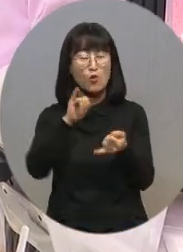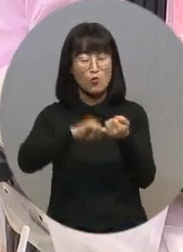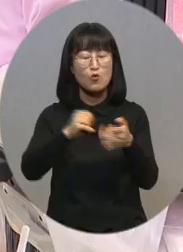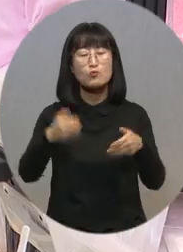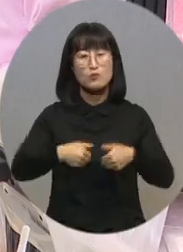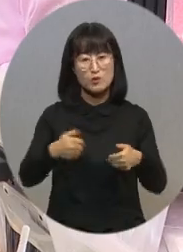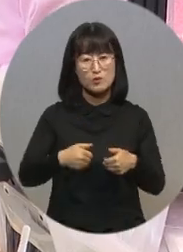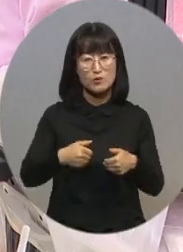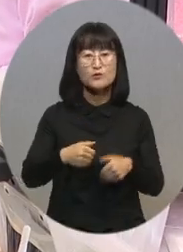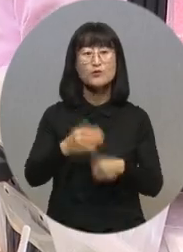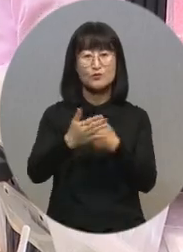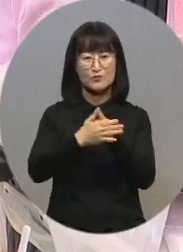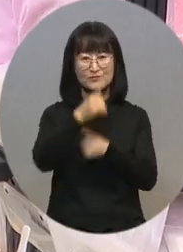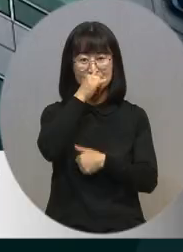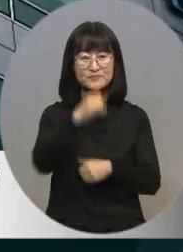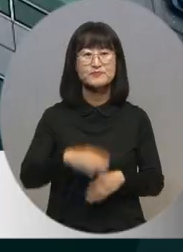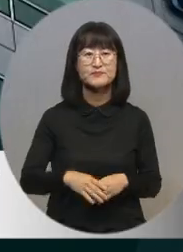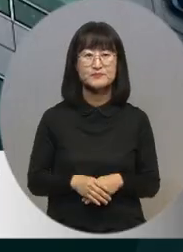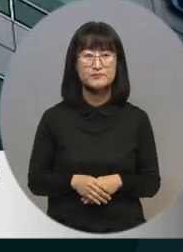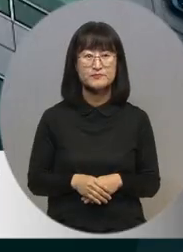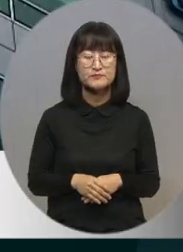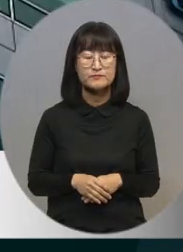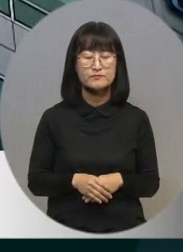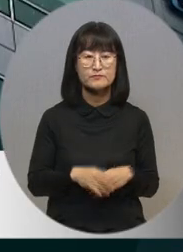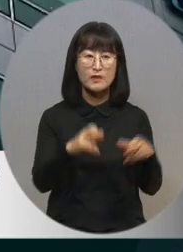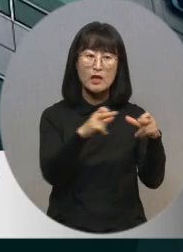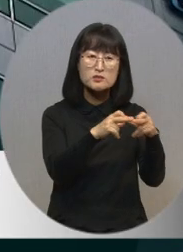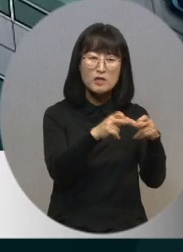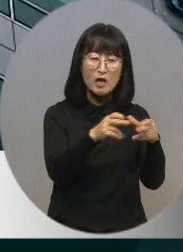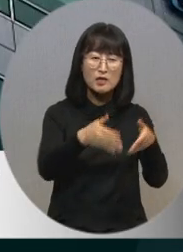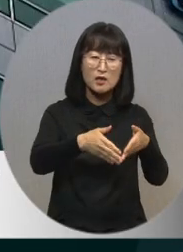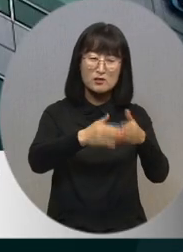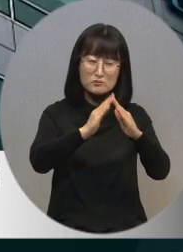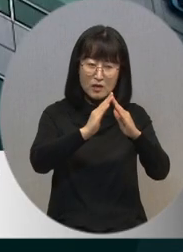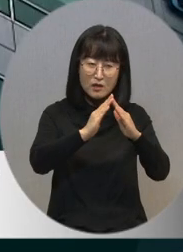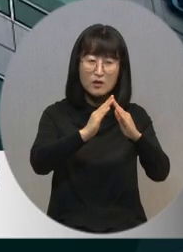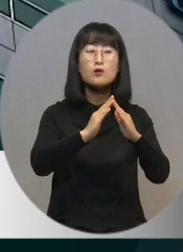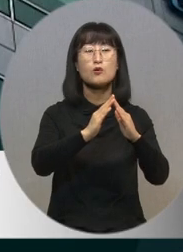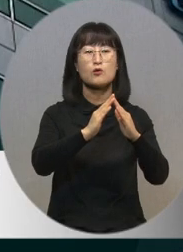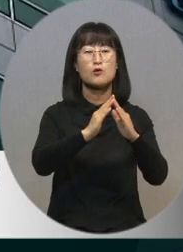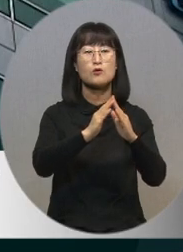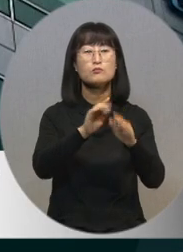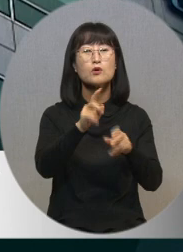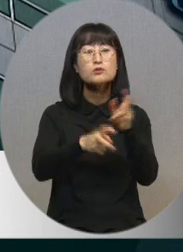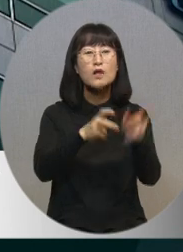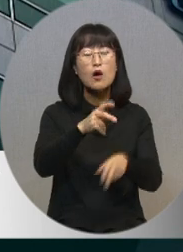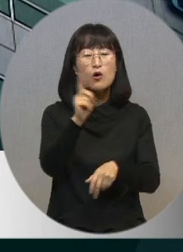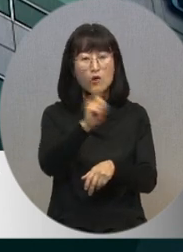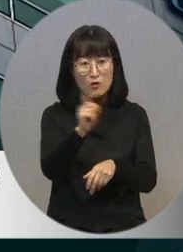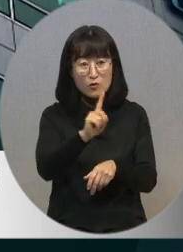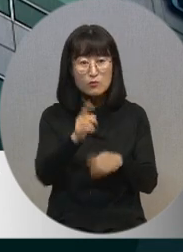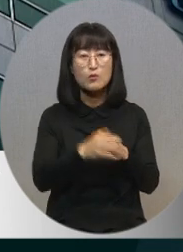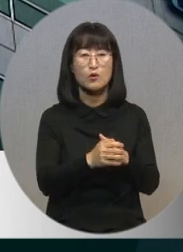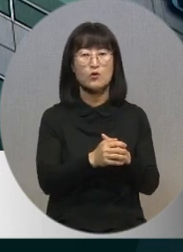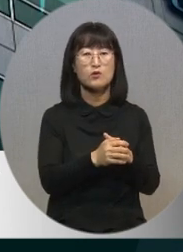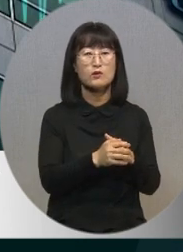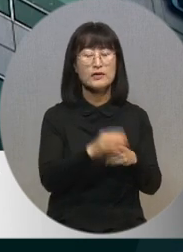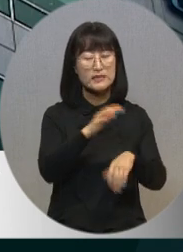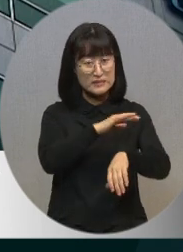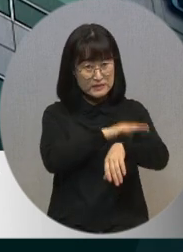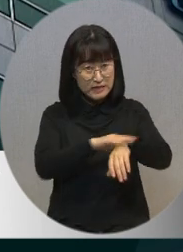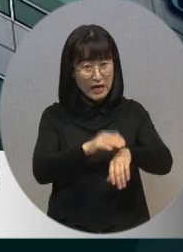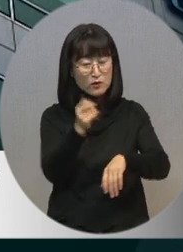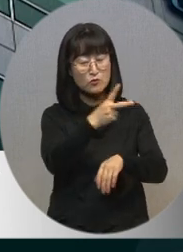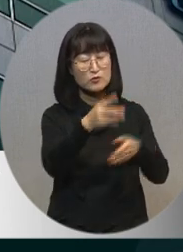큰 도움입니다. 장애인 창업 점포 지원 사업은 사업성이 우수한 장애인 예비 창업자,